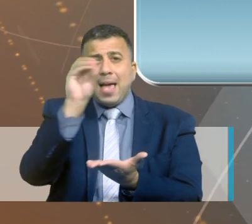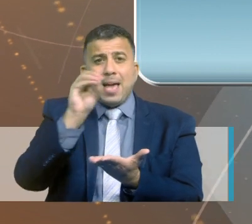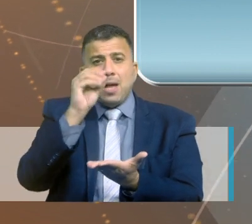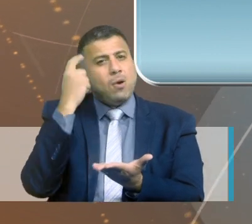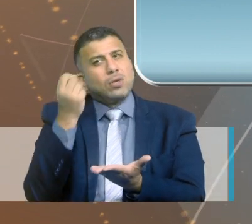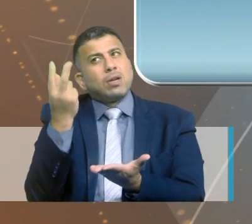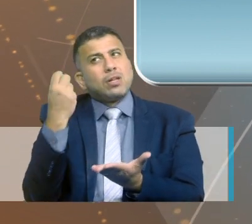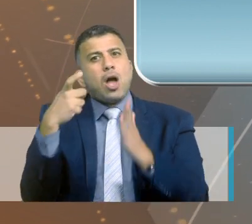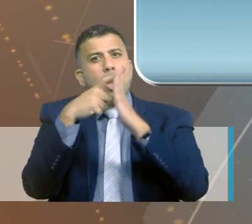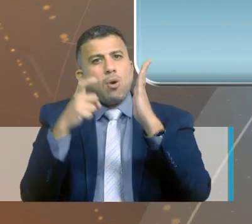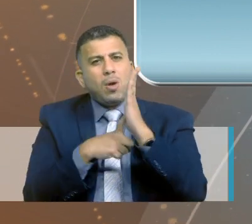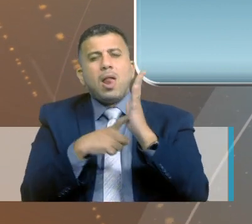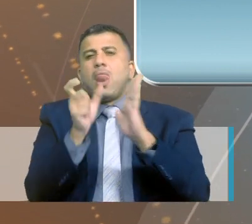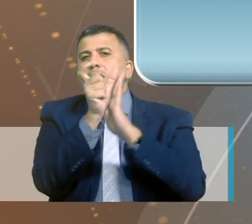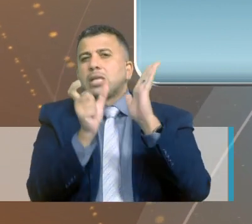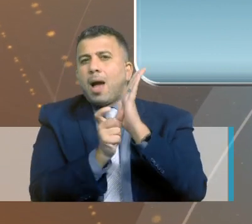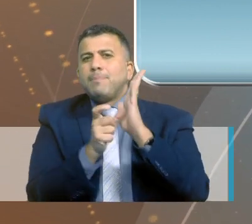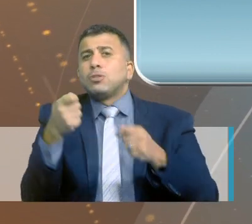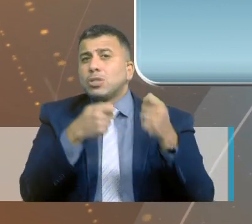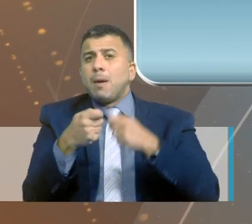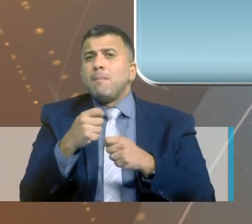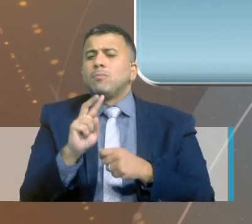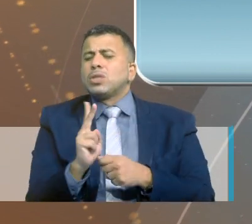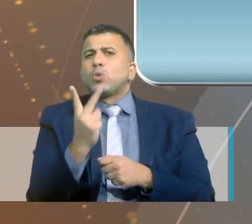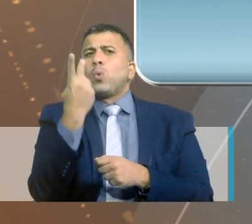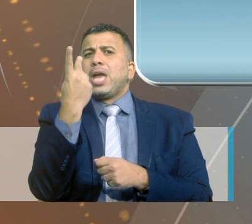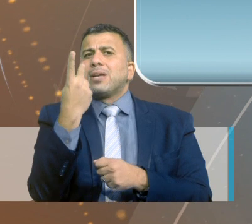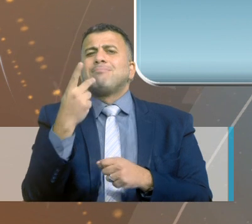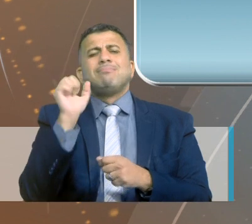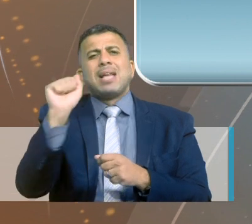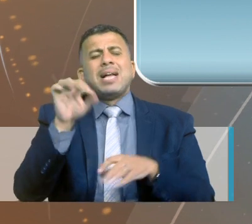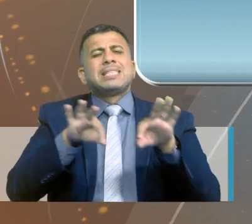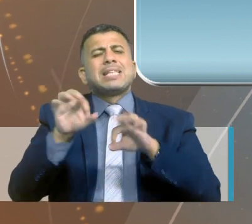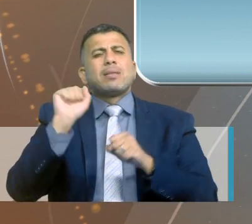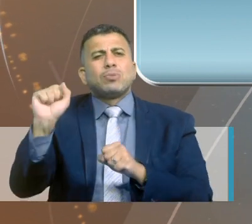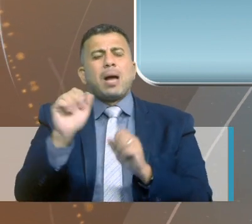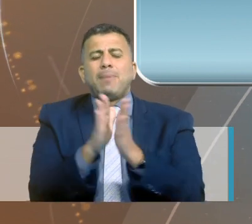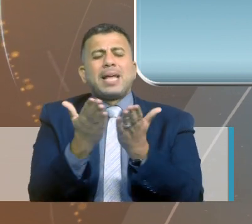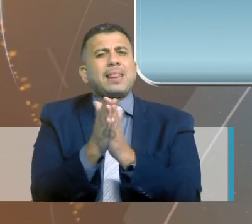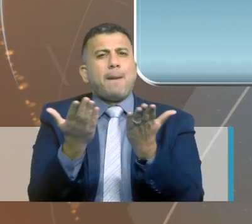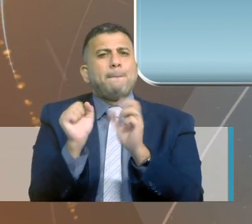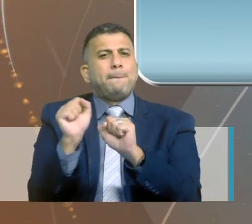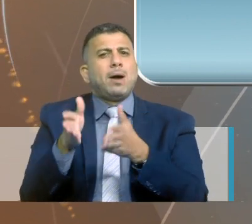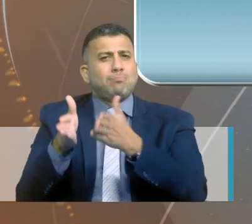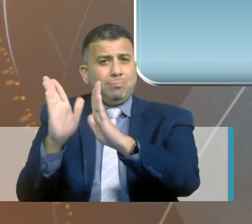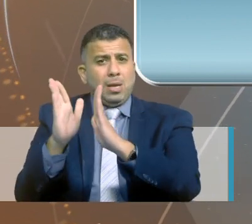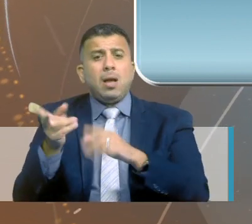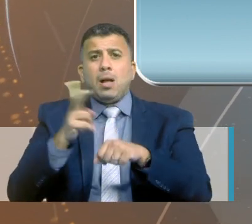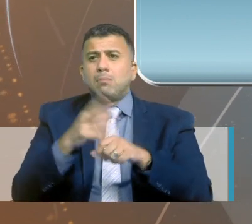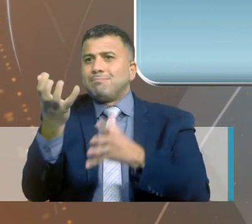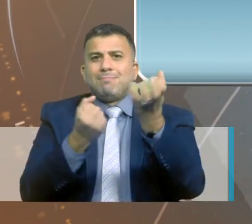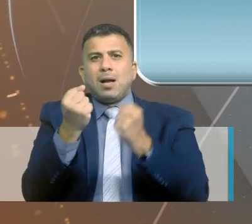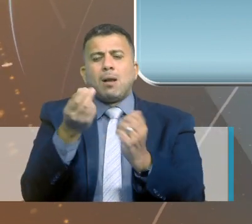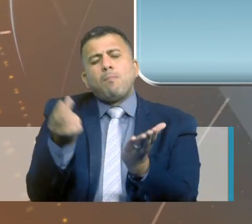واقتراح التشريعات والانظمه التي تسهم في مراجعه وتطوير السياسات المتعلقه بالكتاب ايضا جمع